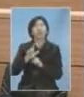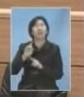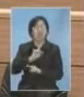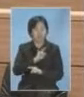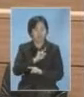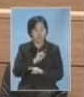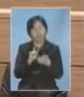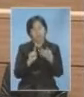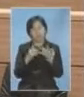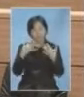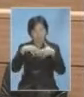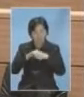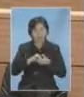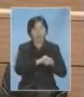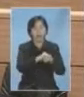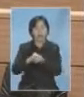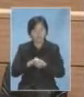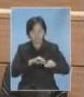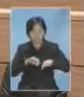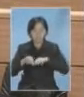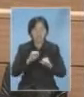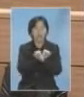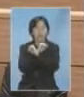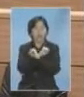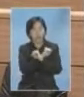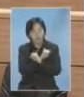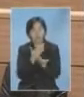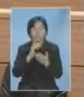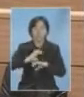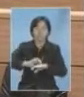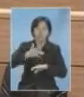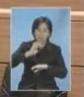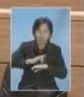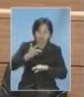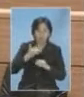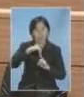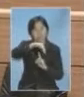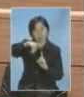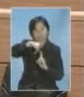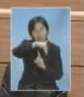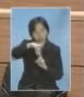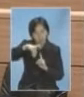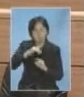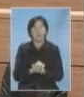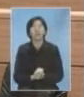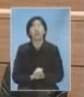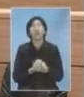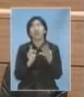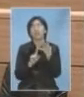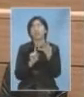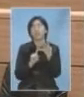ครับประสานงานให้ความร่วมมือดำเนินงานการป้องกันและแก้ไขด้านทรัพยากรธรรมชาติและสิ่งแวดล้อมทุกระดับ